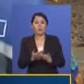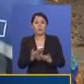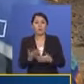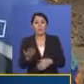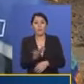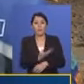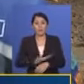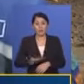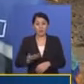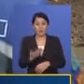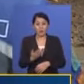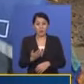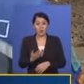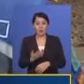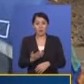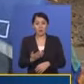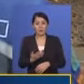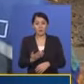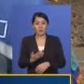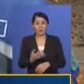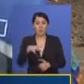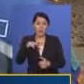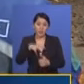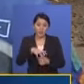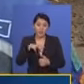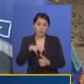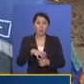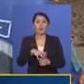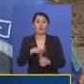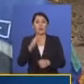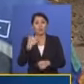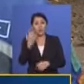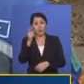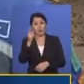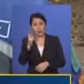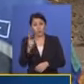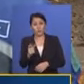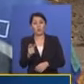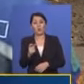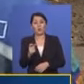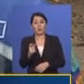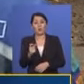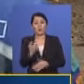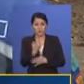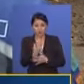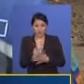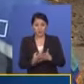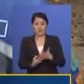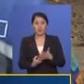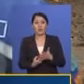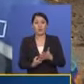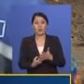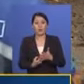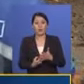біздің жағдайларда мына саңырауқұлақ берген адамдар, тойға шыққан адамдар жоғалатын жағдайлар болады.